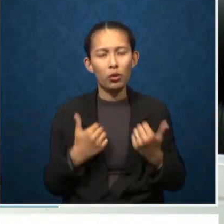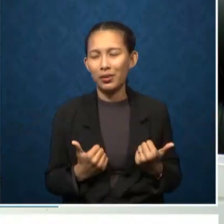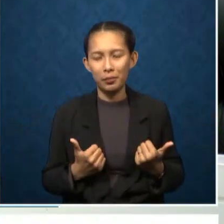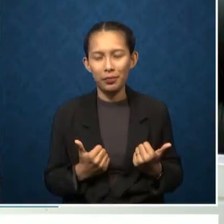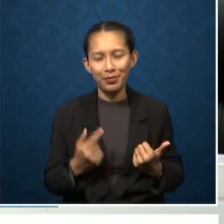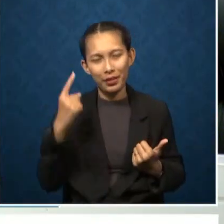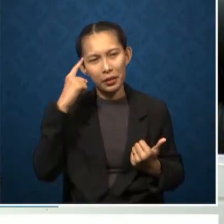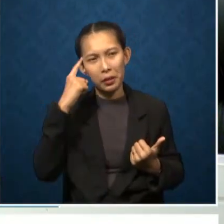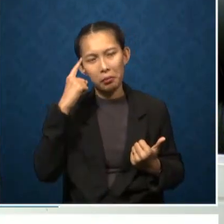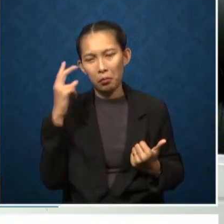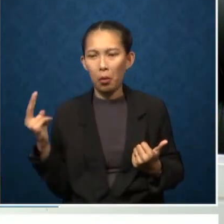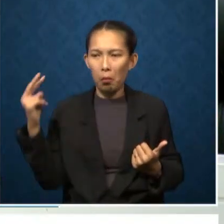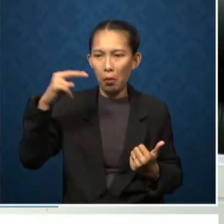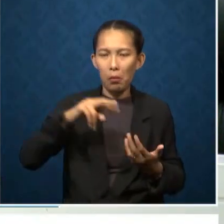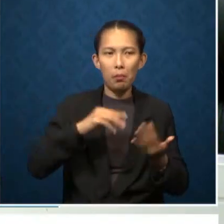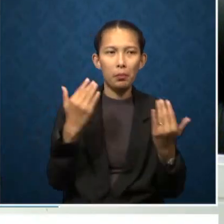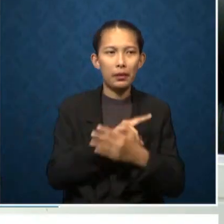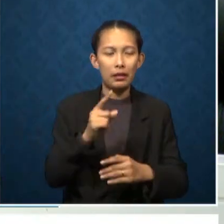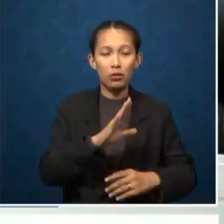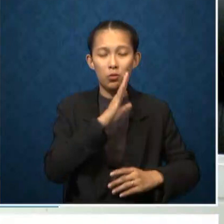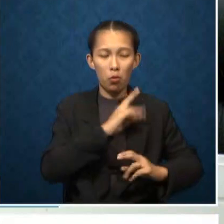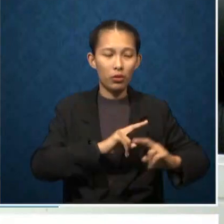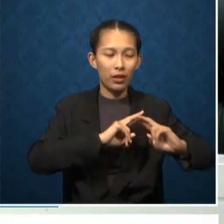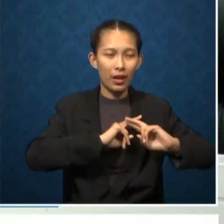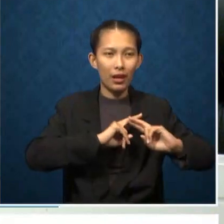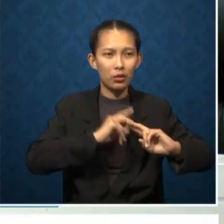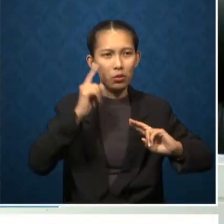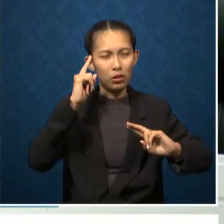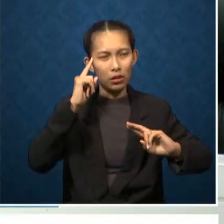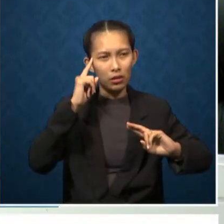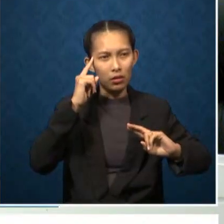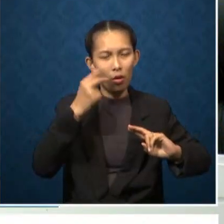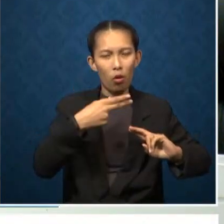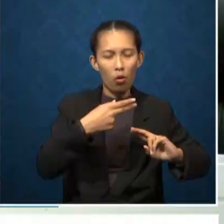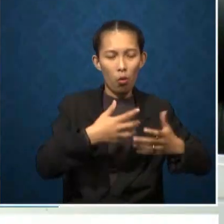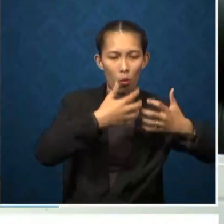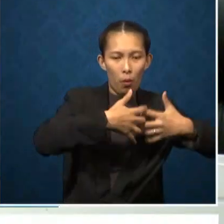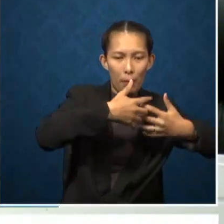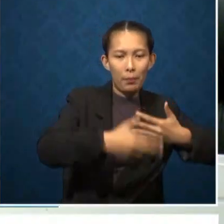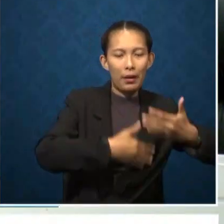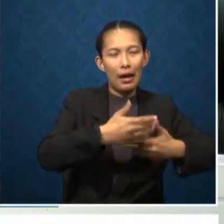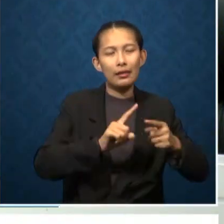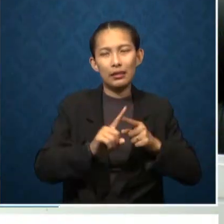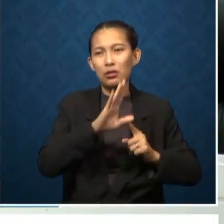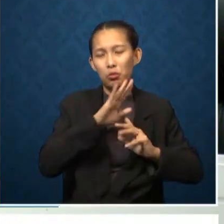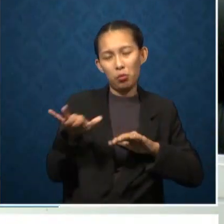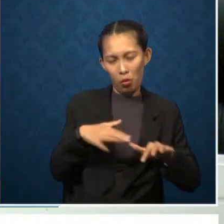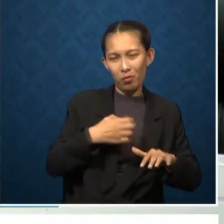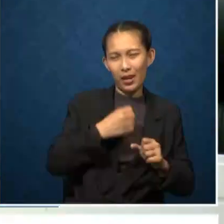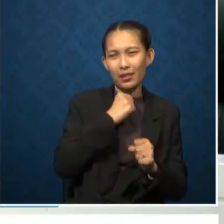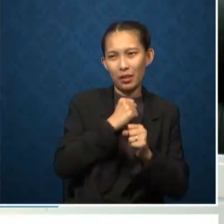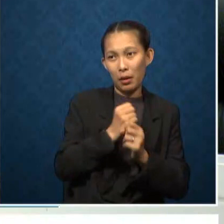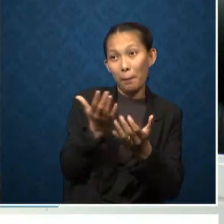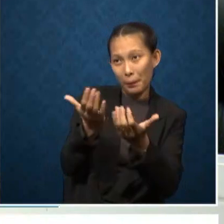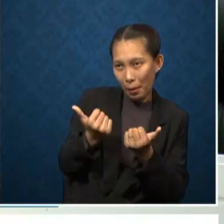จะมองจากมุมมอง Outside In ด้วยคือภาคเอกชนคือสภาหอการค้าสภาอุตสาหกรรมเขามีความพร้อมอยากเข้ามารับงานอะไรภา